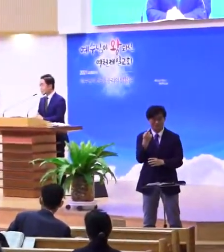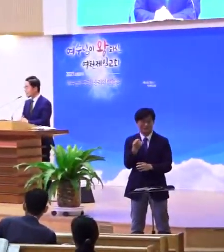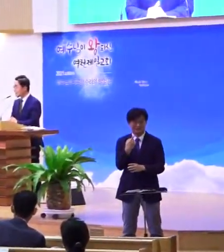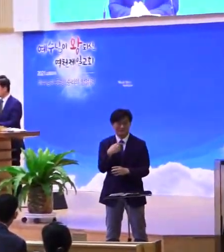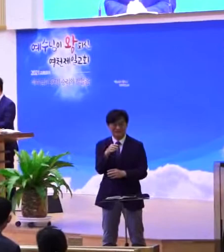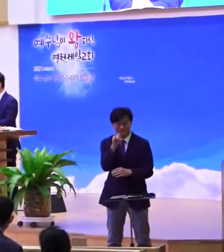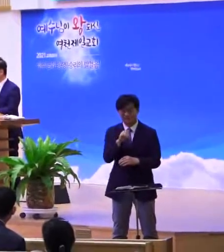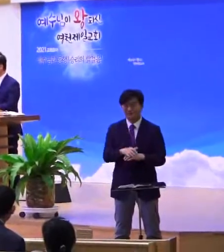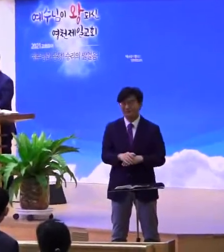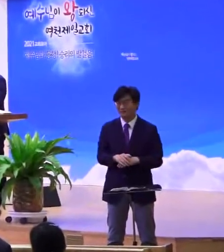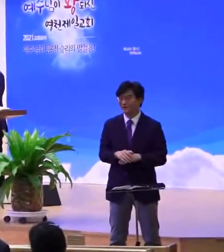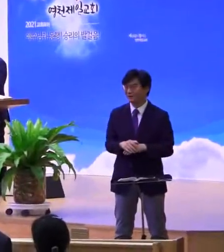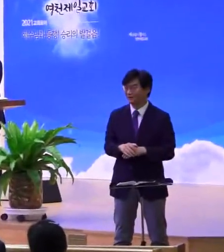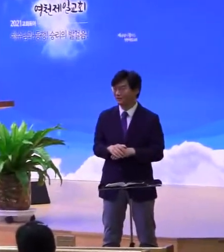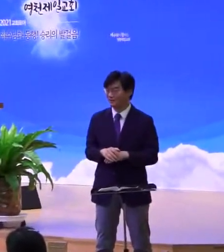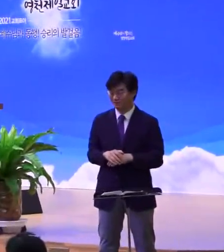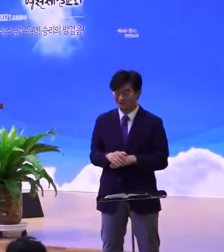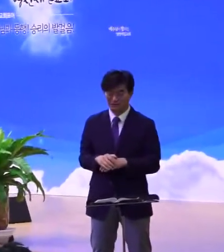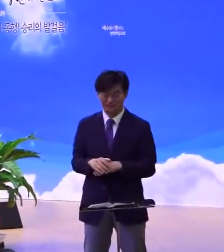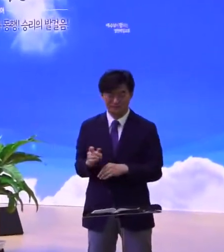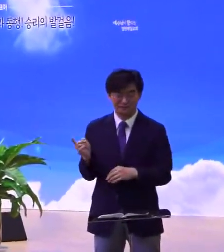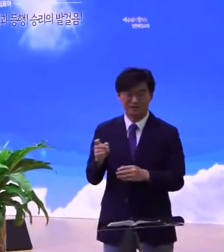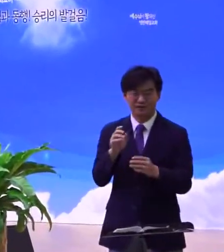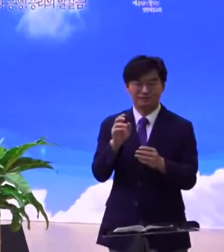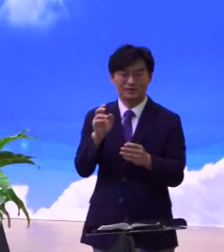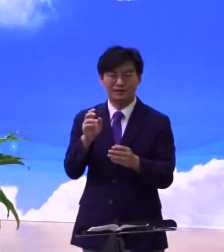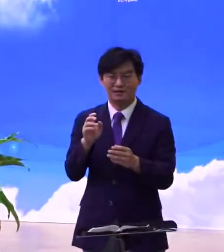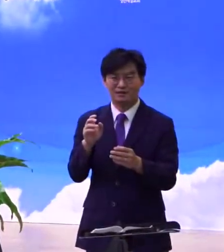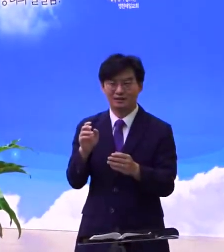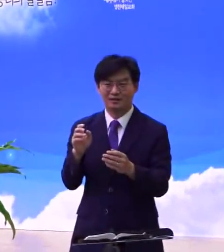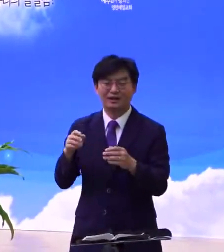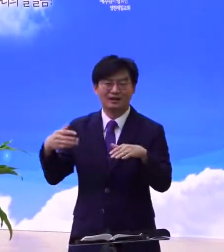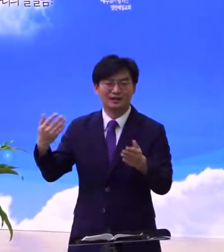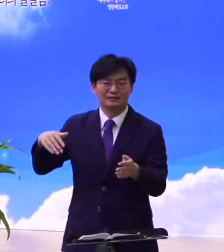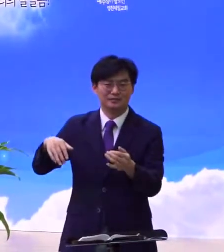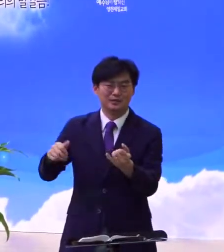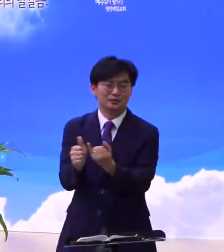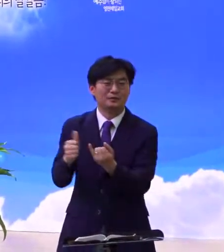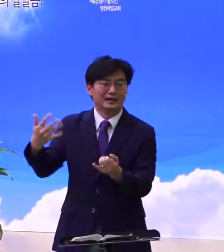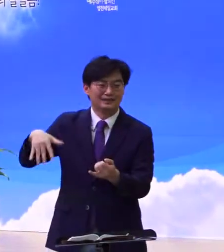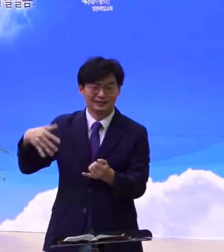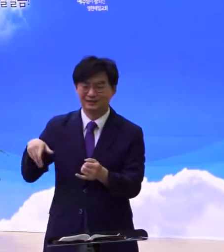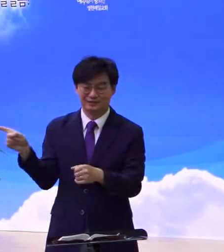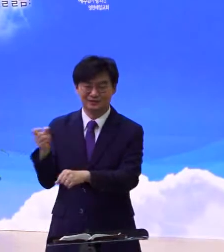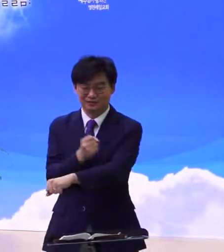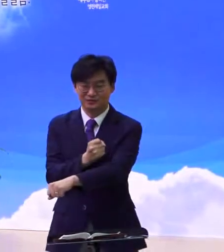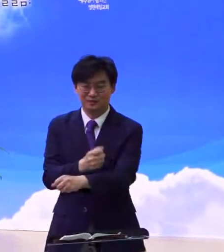영광 받으신 하나님, 받으신 하나님께 그리고 우리 청년들에게 감사와 격려에 박수하겠습니다.